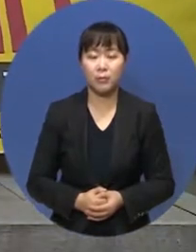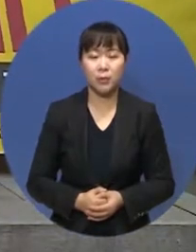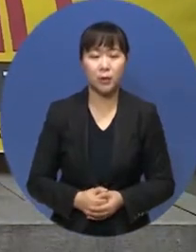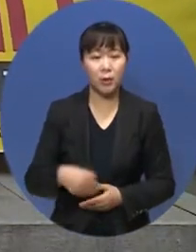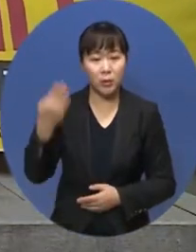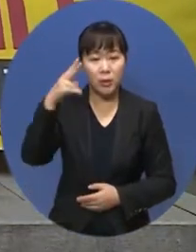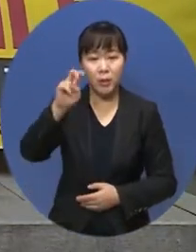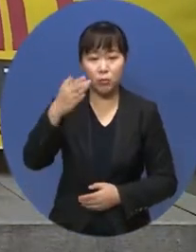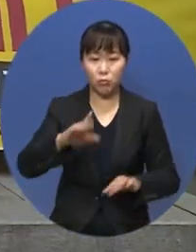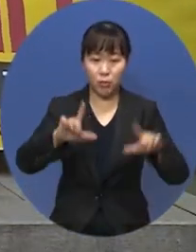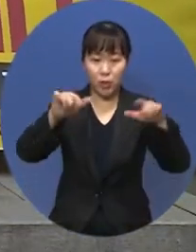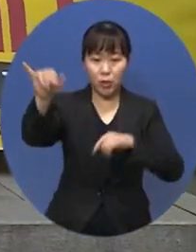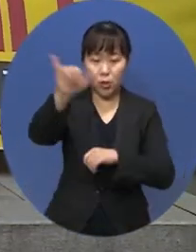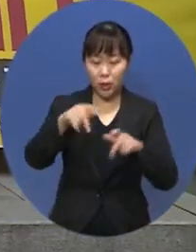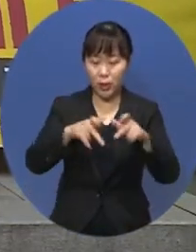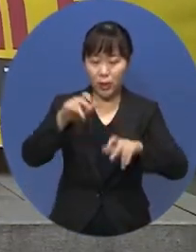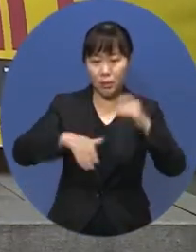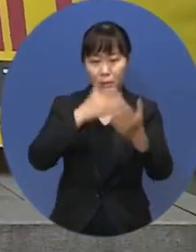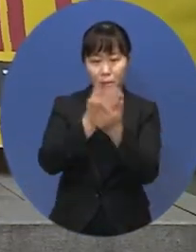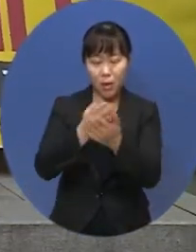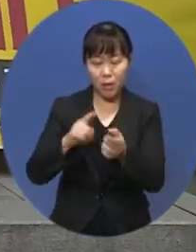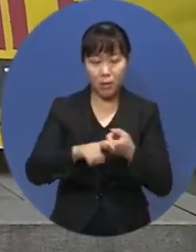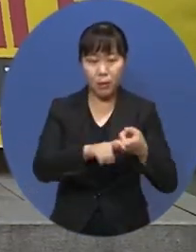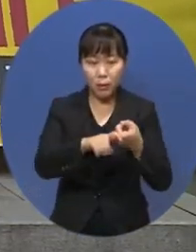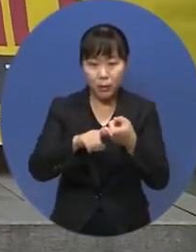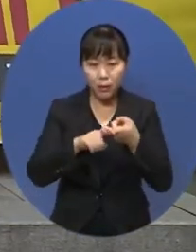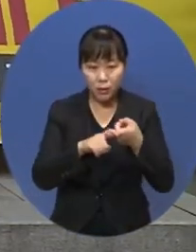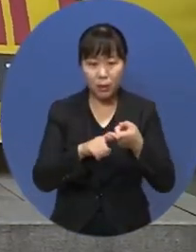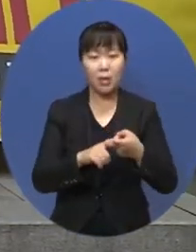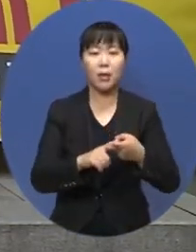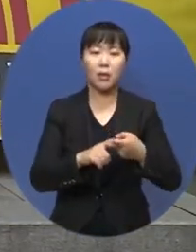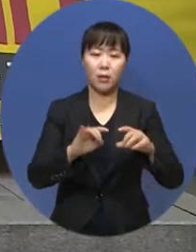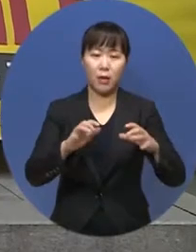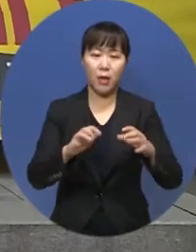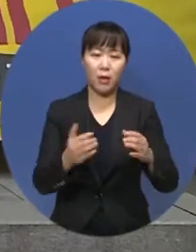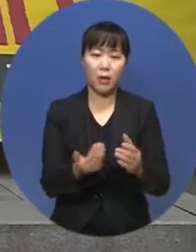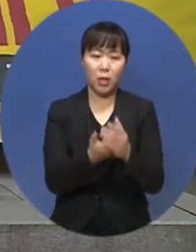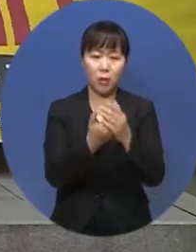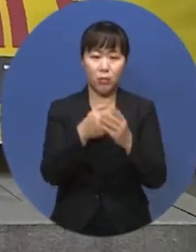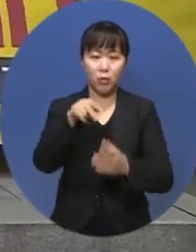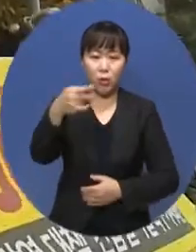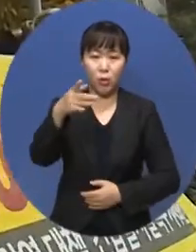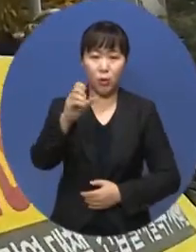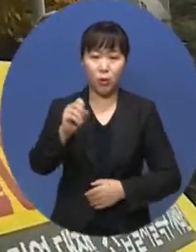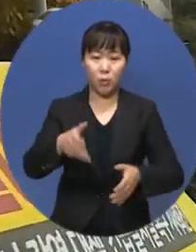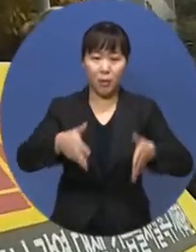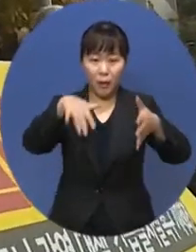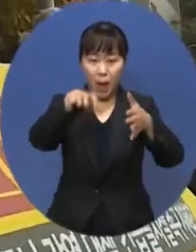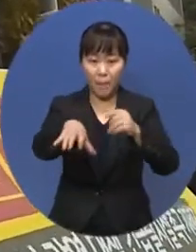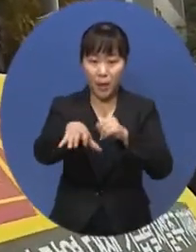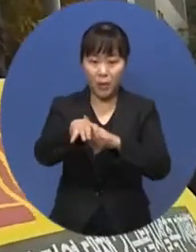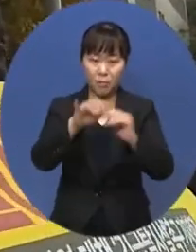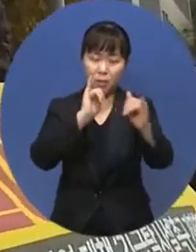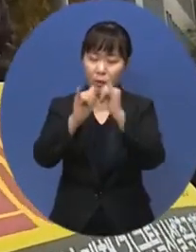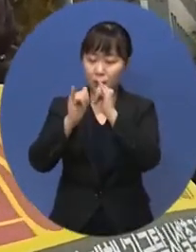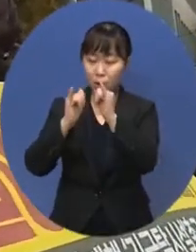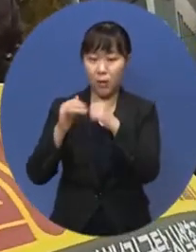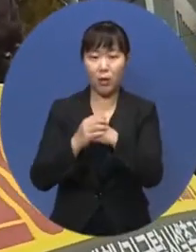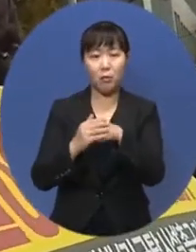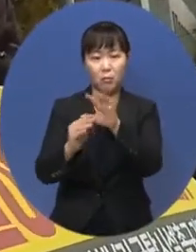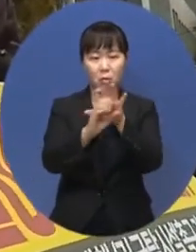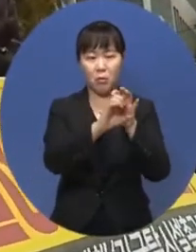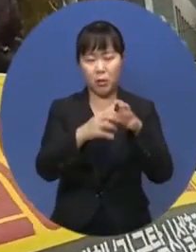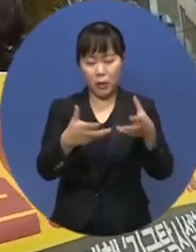지난달 받았습니다. 29일 전국 그런데 장애인 차별 하늘에 철폐 지금 연대는 꽃대가 아니라 나라키움 저동 빌딩 지붕이라서 앞에서 기자회견을 열고 지붕실에서